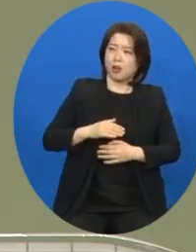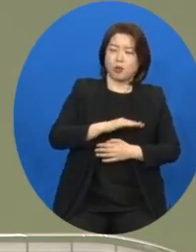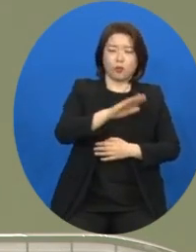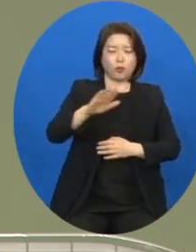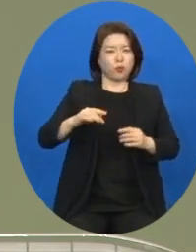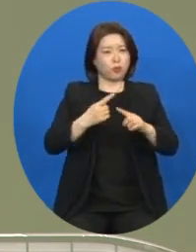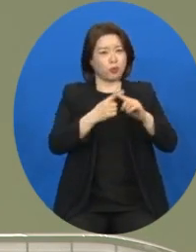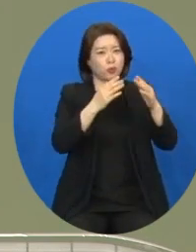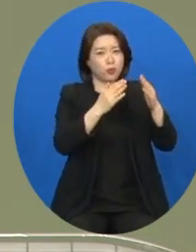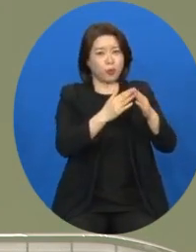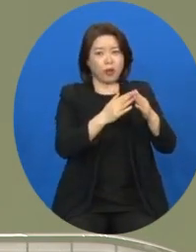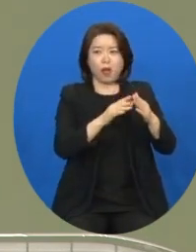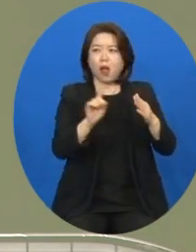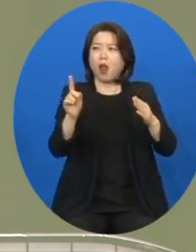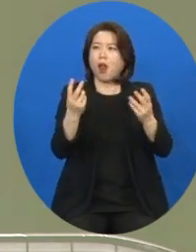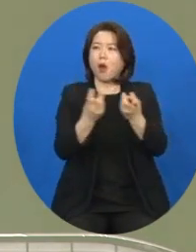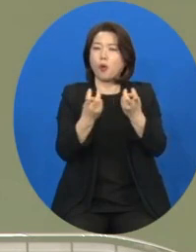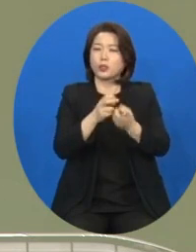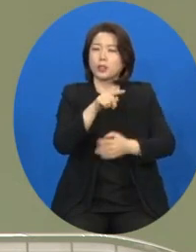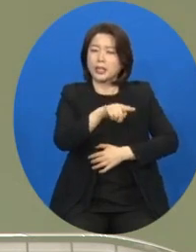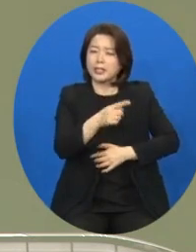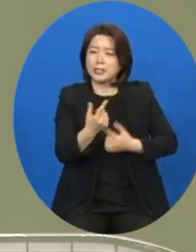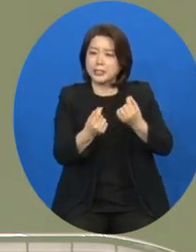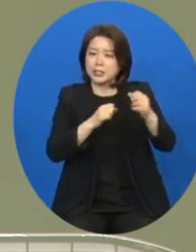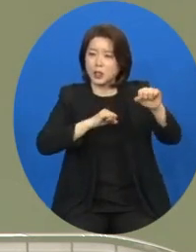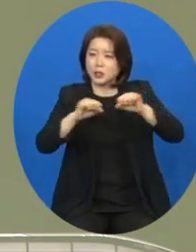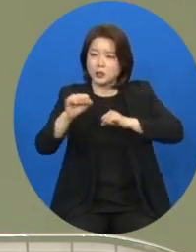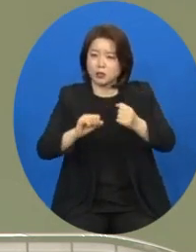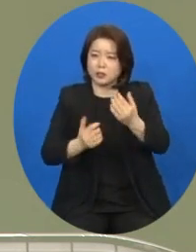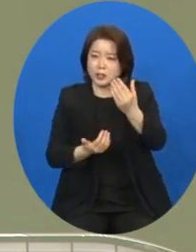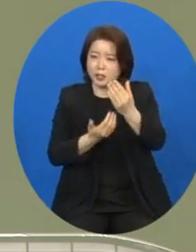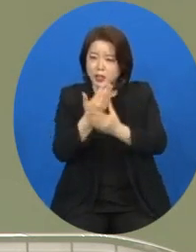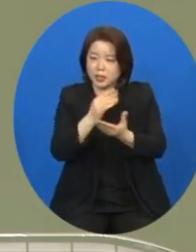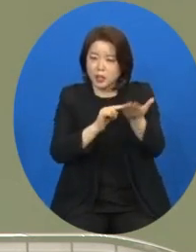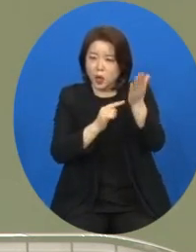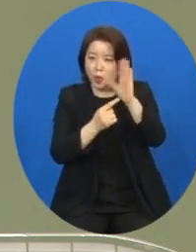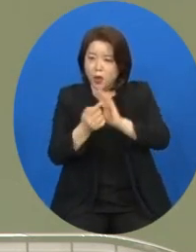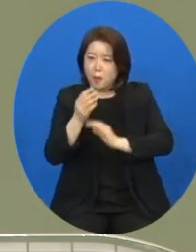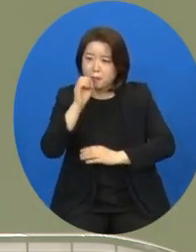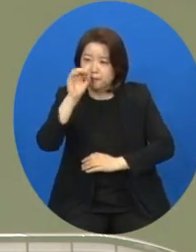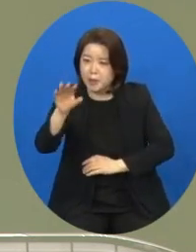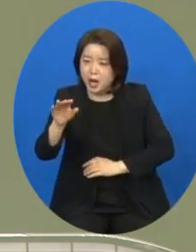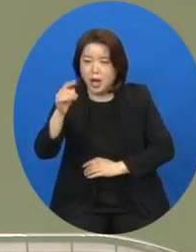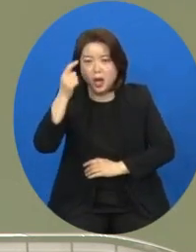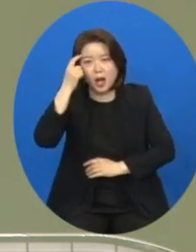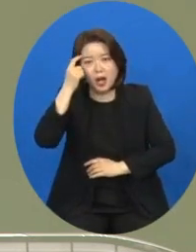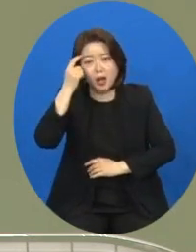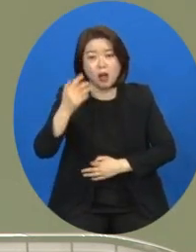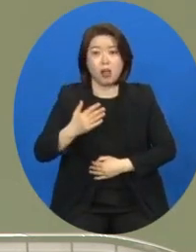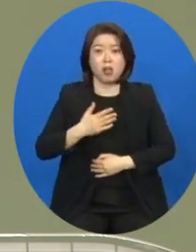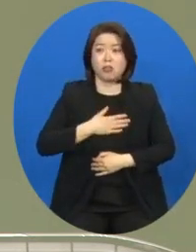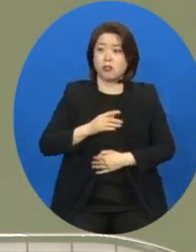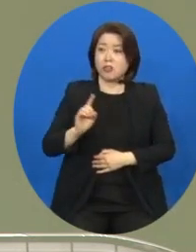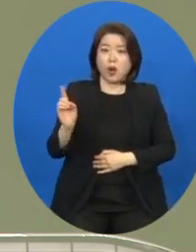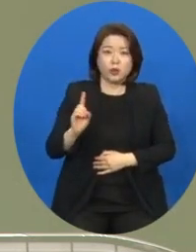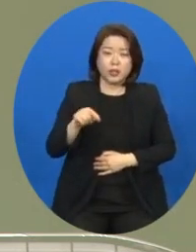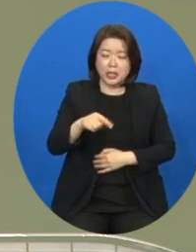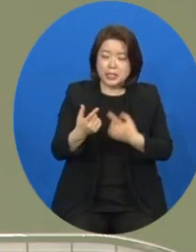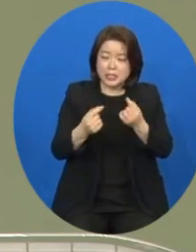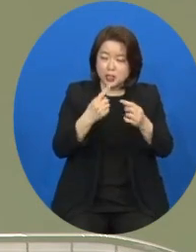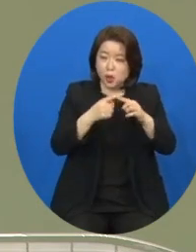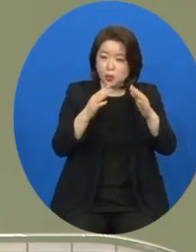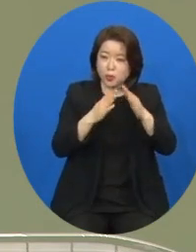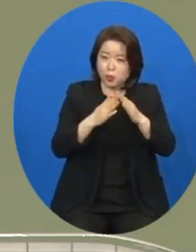교회가 어떻게 이런 역사가 일어난다고 말할 수 있을까? 도대체 내가 어떻게 이런